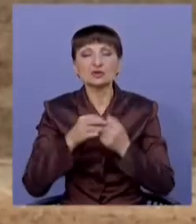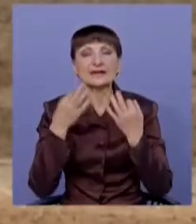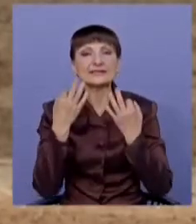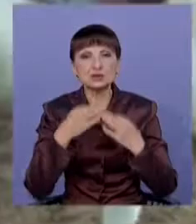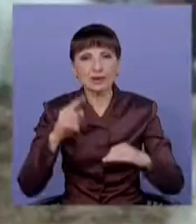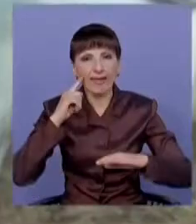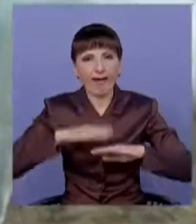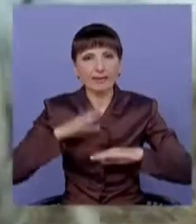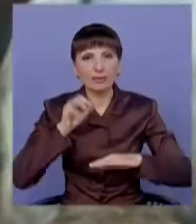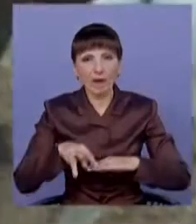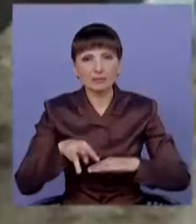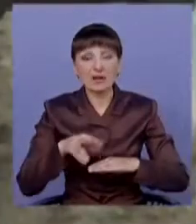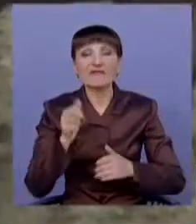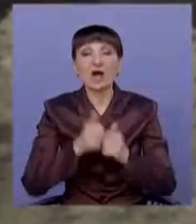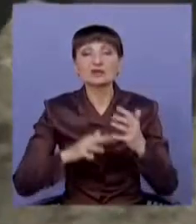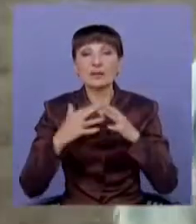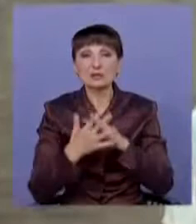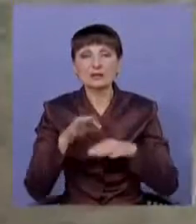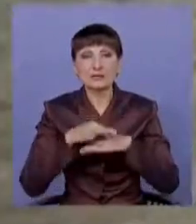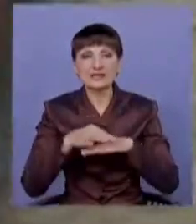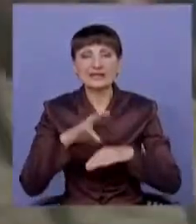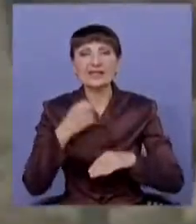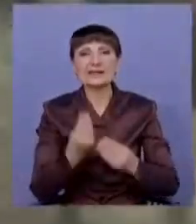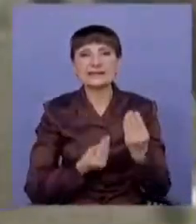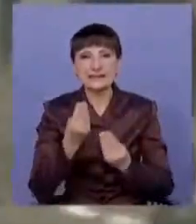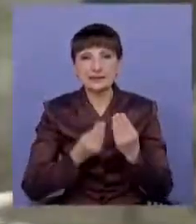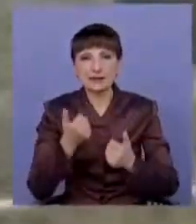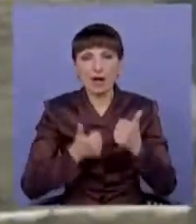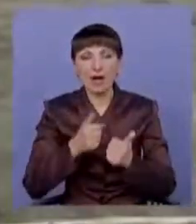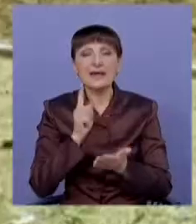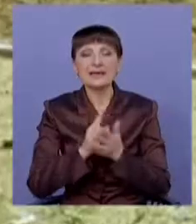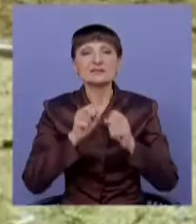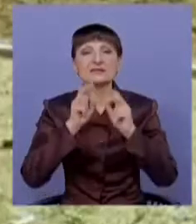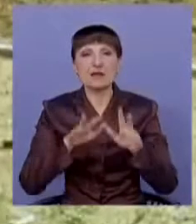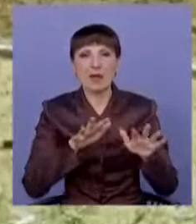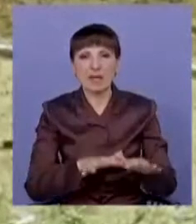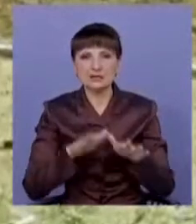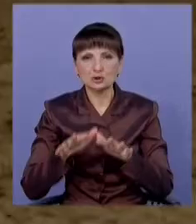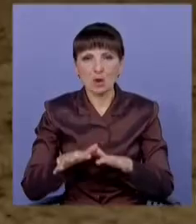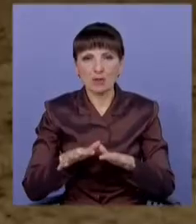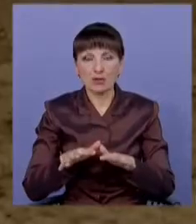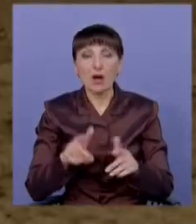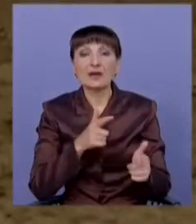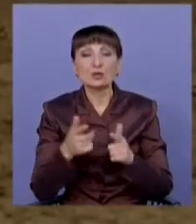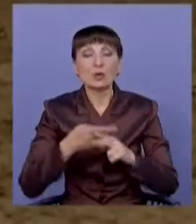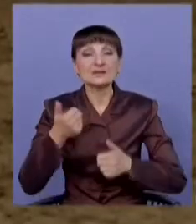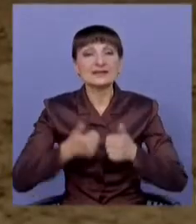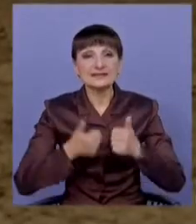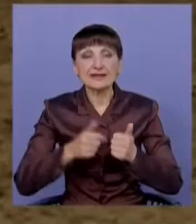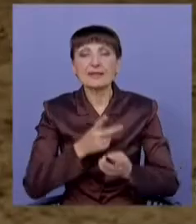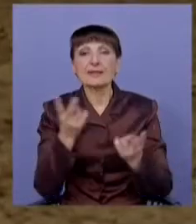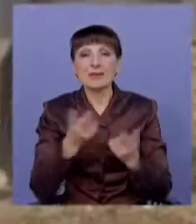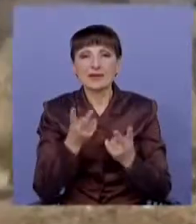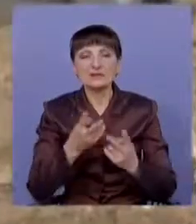разрешение акимата. В каждом поселке для проведения национальной игры есть специально отведенные места. К подготовке таких состязаний